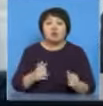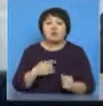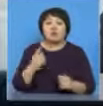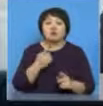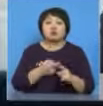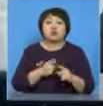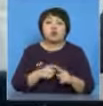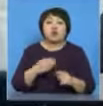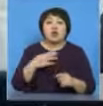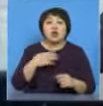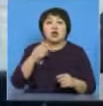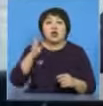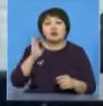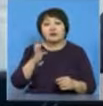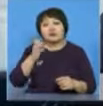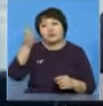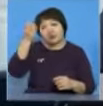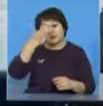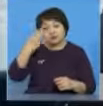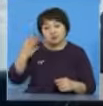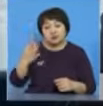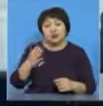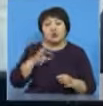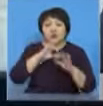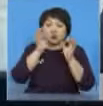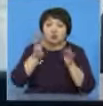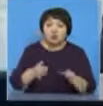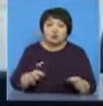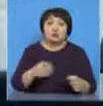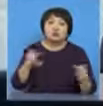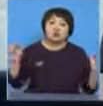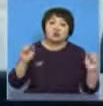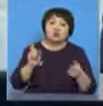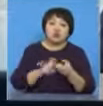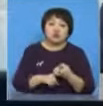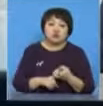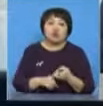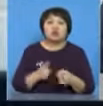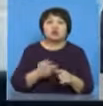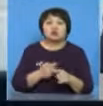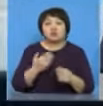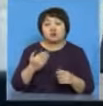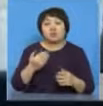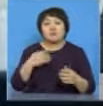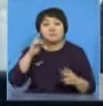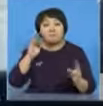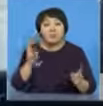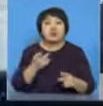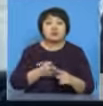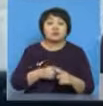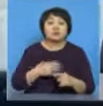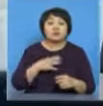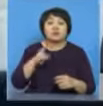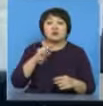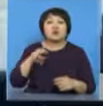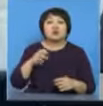бір оның әдебиетіне, мәдениетіне, өнеріне, спортына байланысты. Сол арқылы білет жаңа айттым ғой,